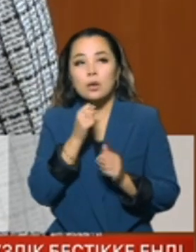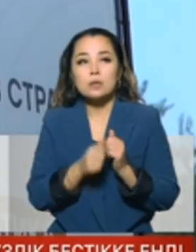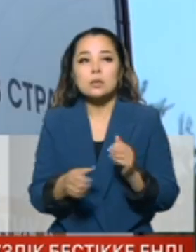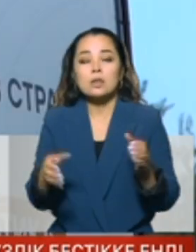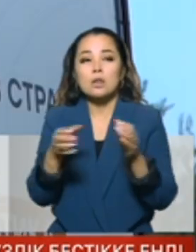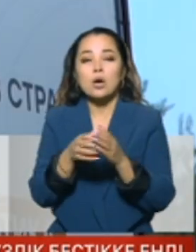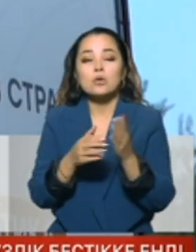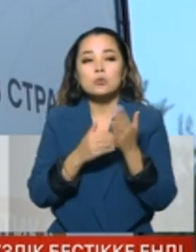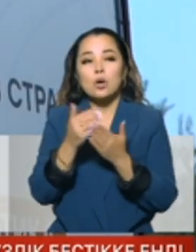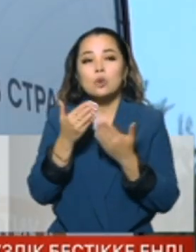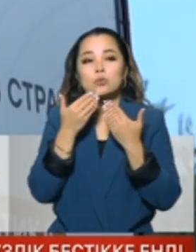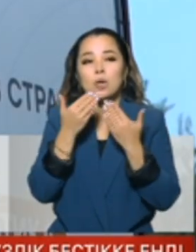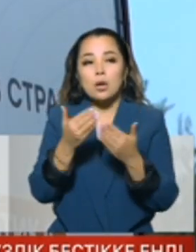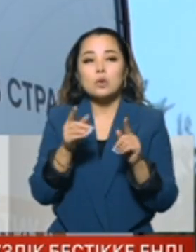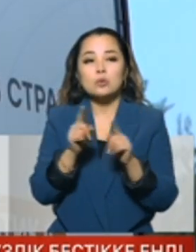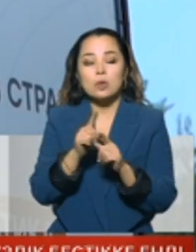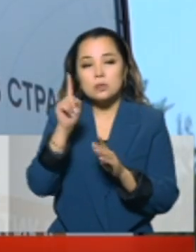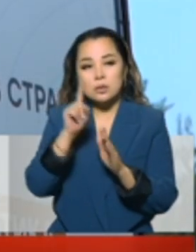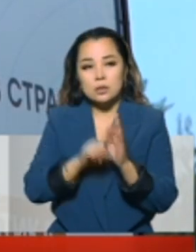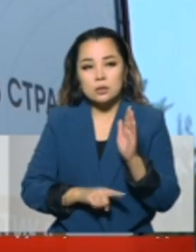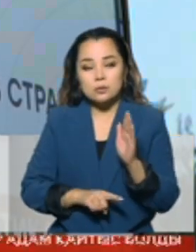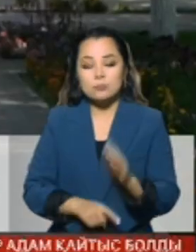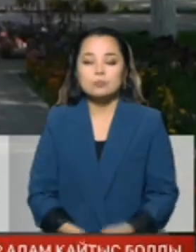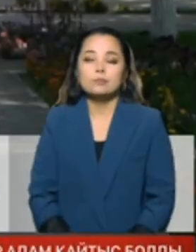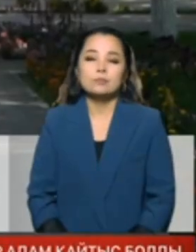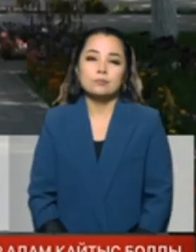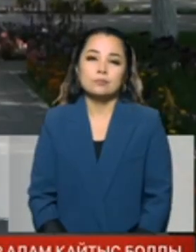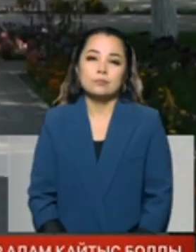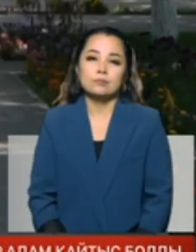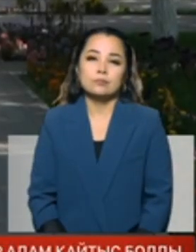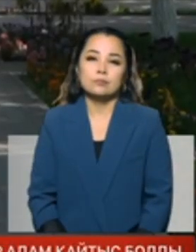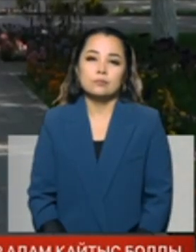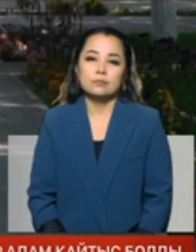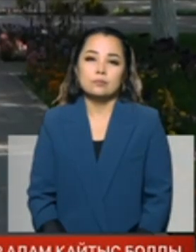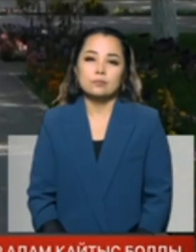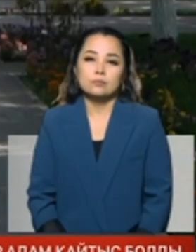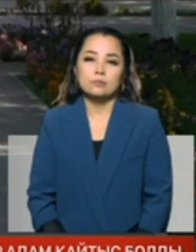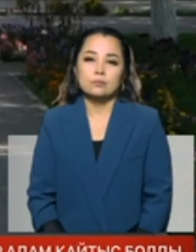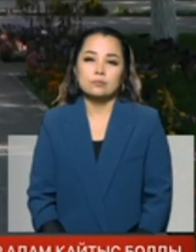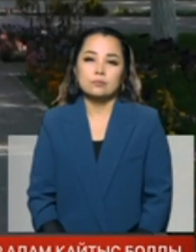саласында жоғары сұранысқа ие болатынына сенеді. Жақсыбек Кемал, Аманжол Айтмағанбетов, Ақтөбеден.